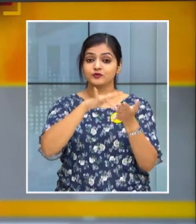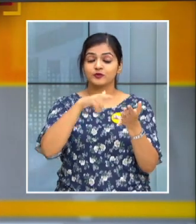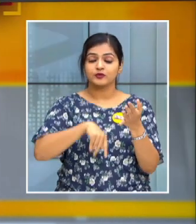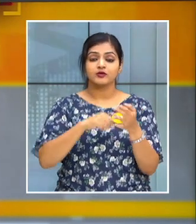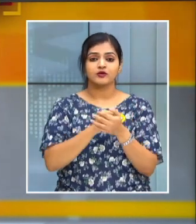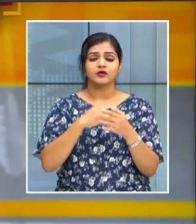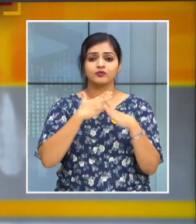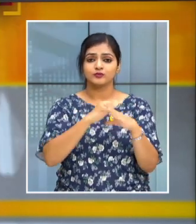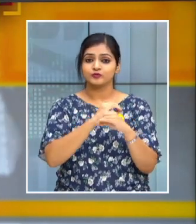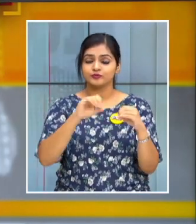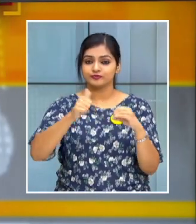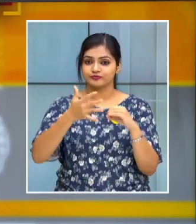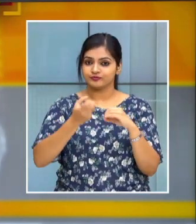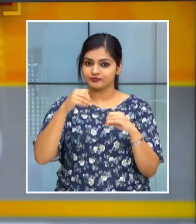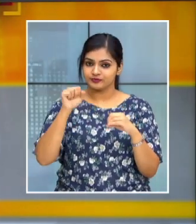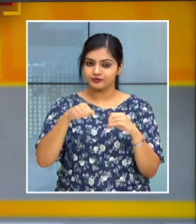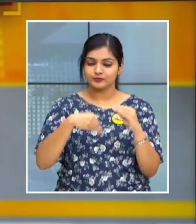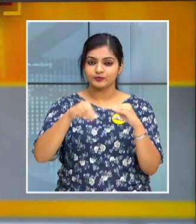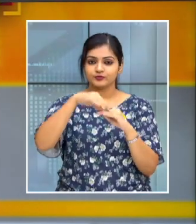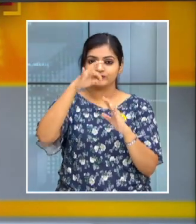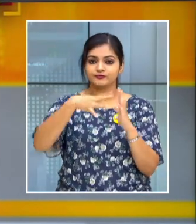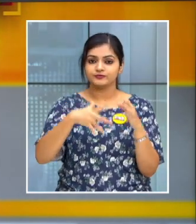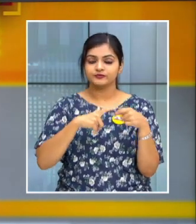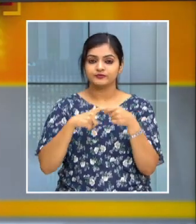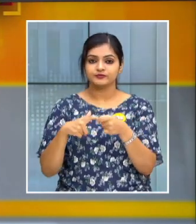സ്ഥാനാർത്ഥി എതിരില്ലാതെ തെരഞ്ഞെടുക്കപ്പെട്ടിരിക്കുകയാണല്ലോ, വിവരങ്ങൾ എന്താണ്?